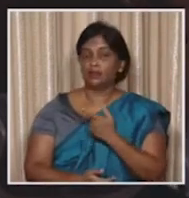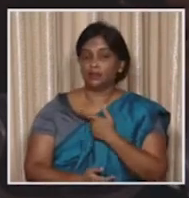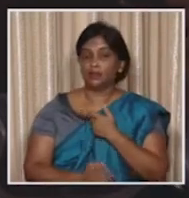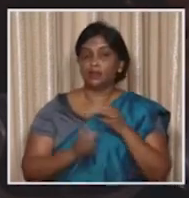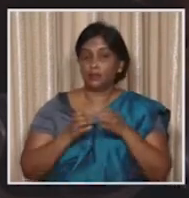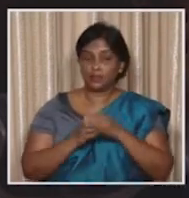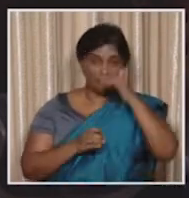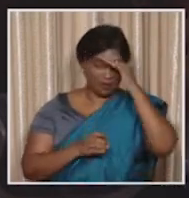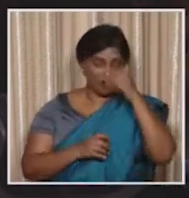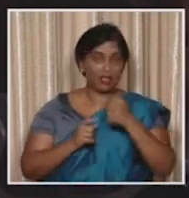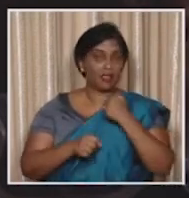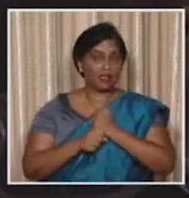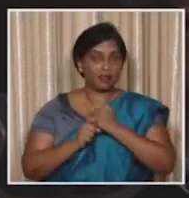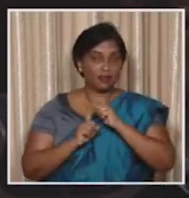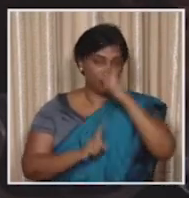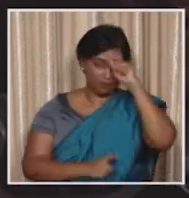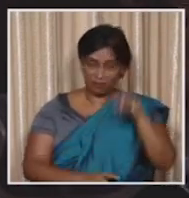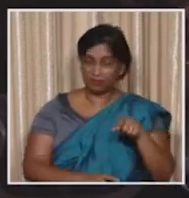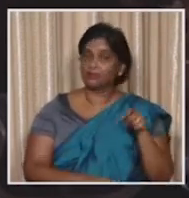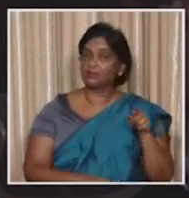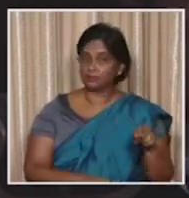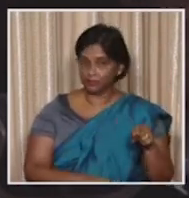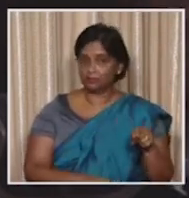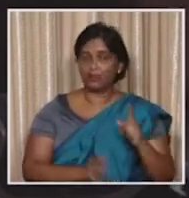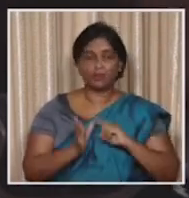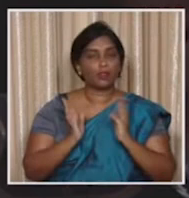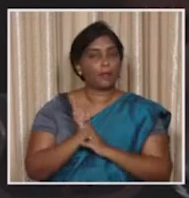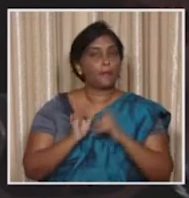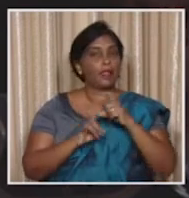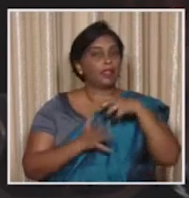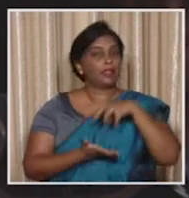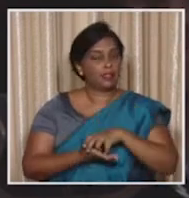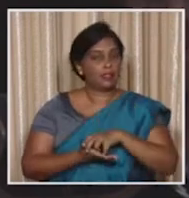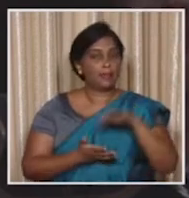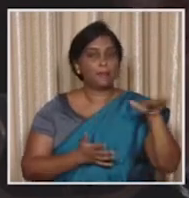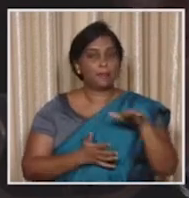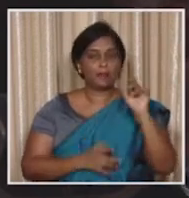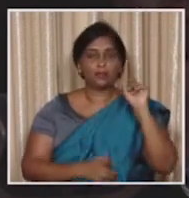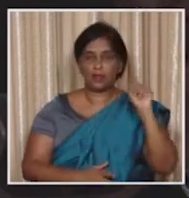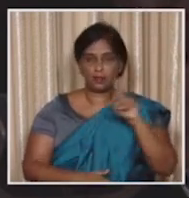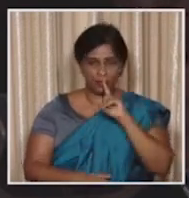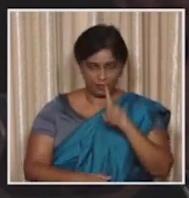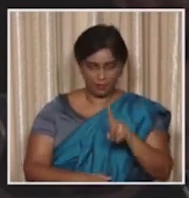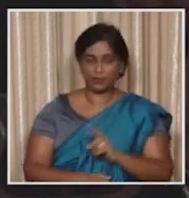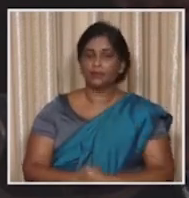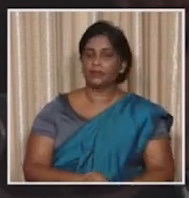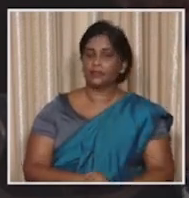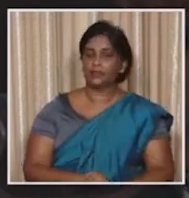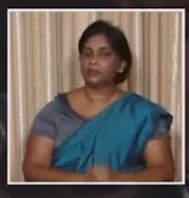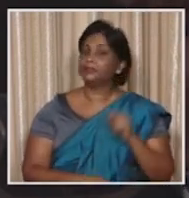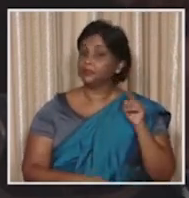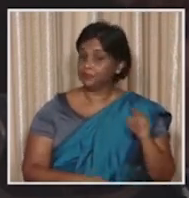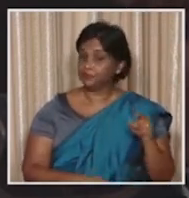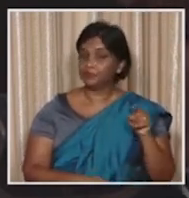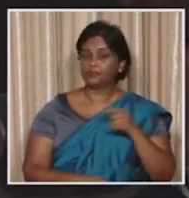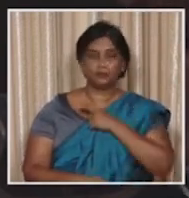அவர்கள் அம்பாறை மாவட்டத்தில் கஞ்சிகுடிச்சாறு பகுதிக்கும் நான் மட்டக்களப்பு மாவட்டத்திலே தரவை பகுதிக்கும் சென்றிருந்தோம். அதன் காரணமாக